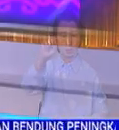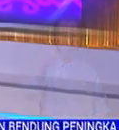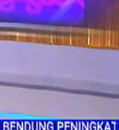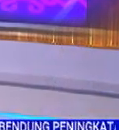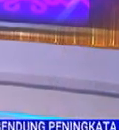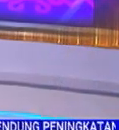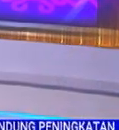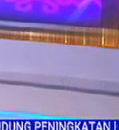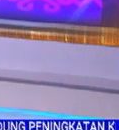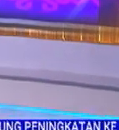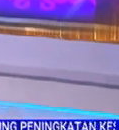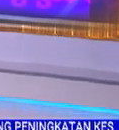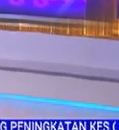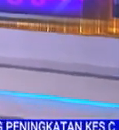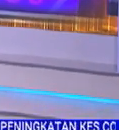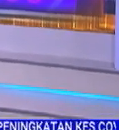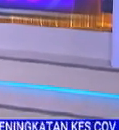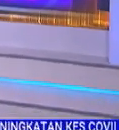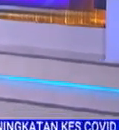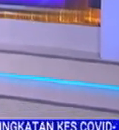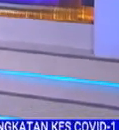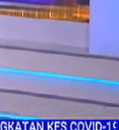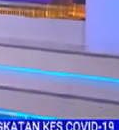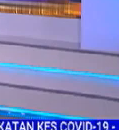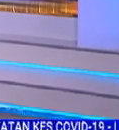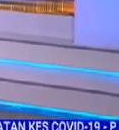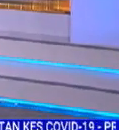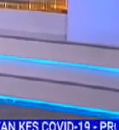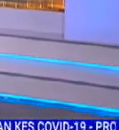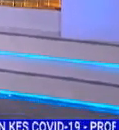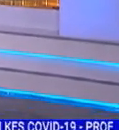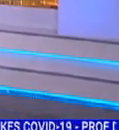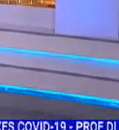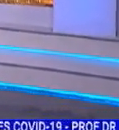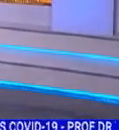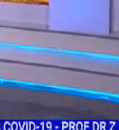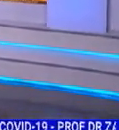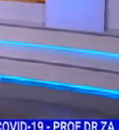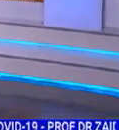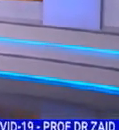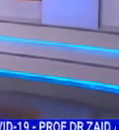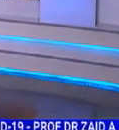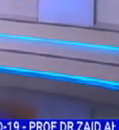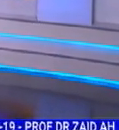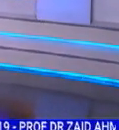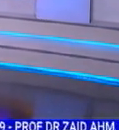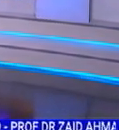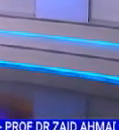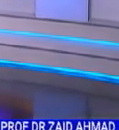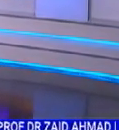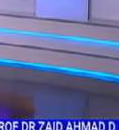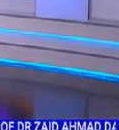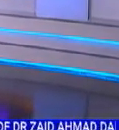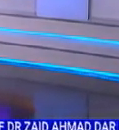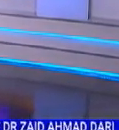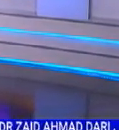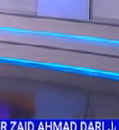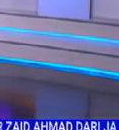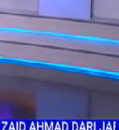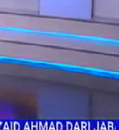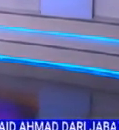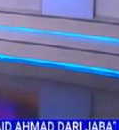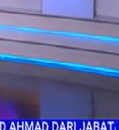lakukan aktiviti bermanfaat hujung minggu ini bersama keluarga di rumah hanya keluar Jika perlu kita jaga kita kembali bersama